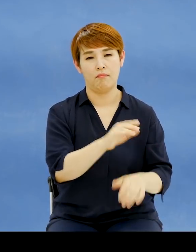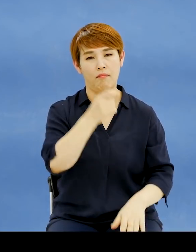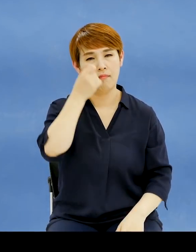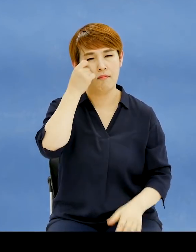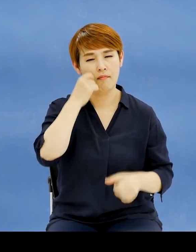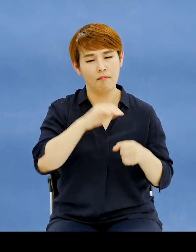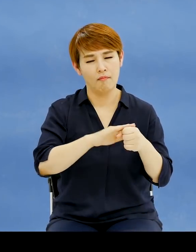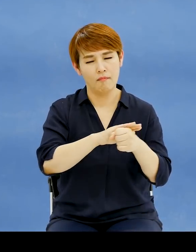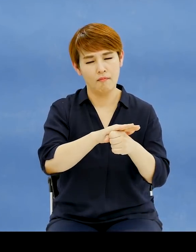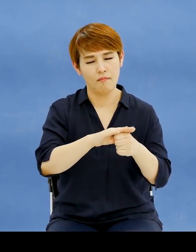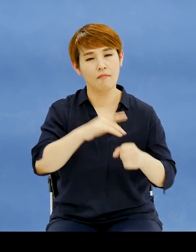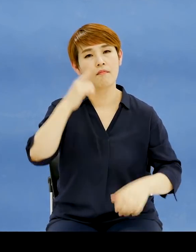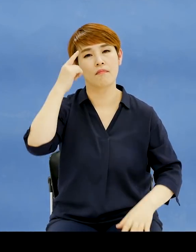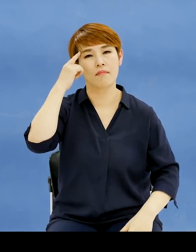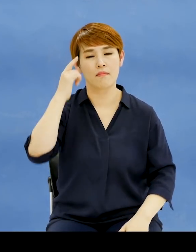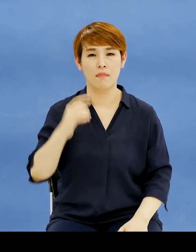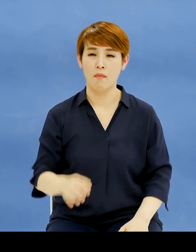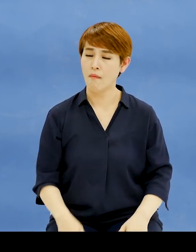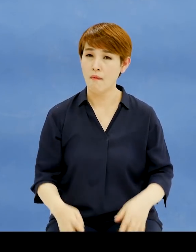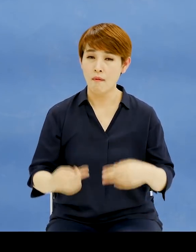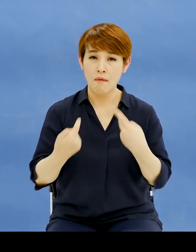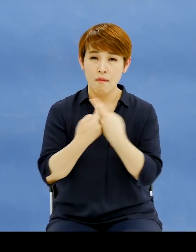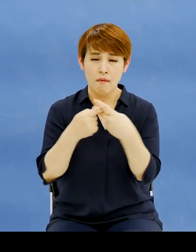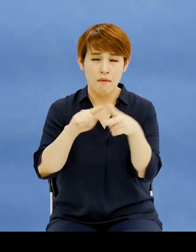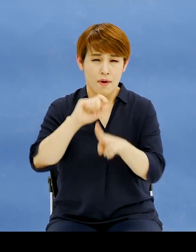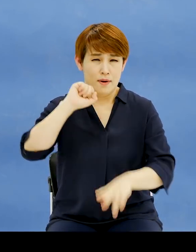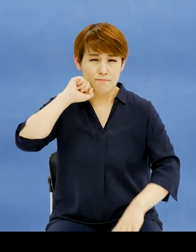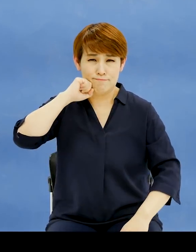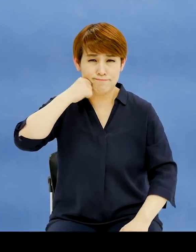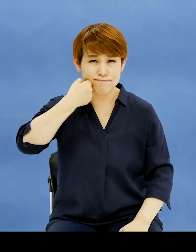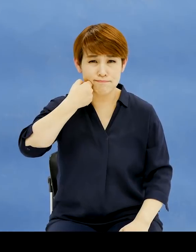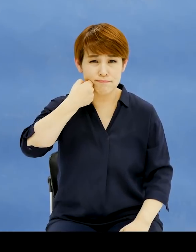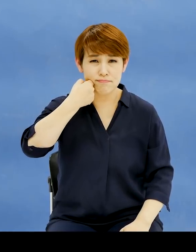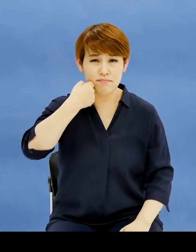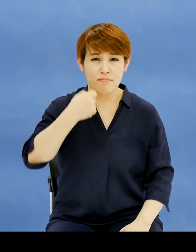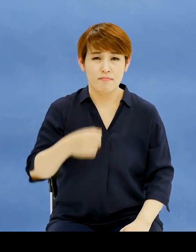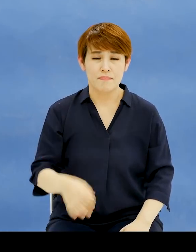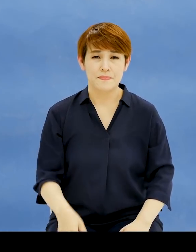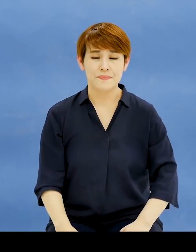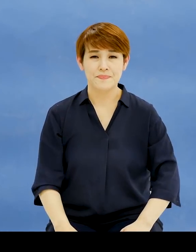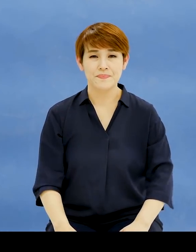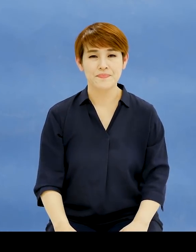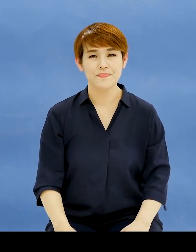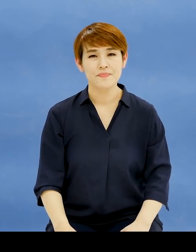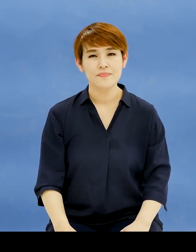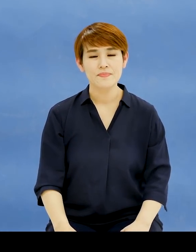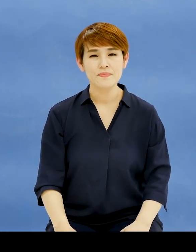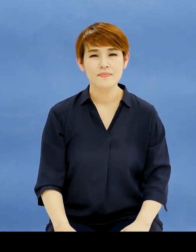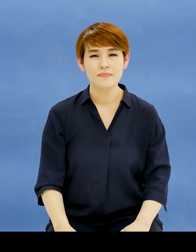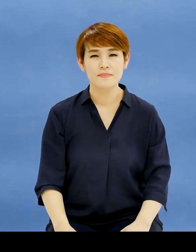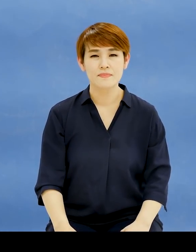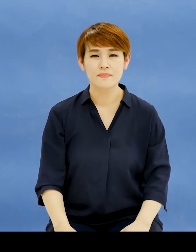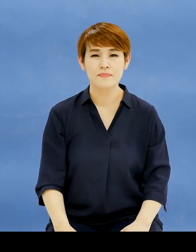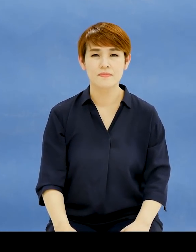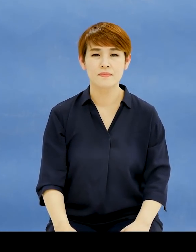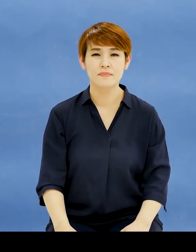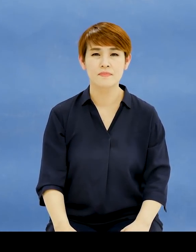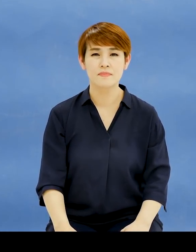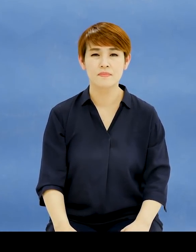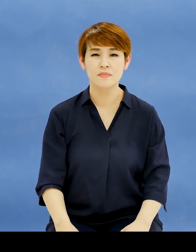이런 게 긍휼한 이해가 마음이 예. 생기셨네요. 근데 전 이런 게 이해가 안 갔거든요. 전에도 막 이 목사님들 간증 읽어보고 막